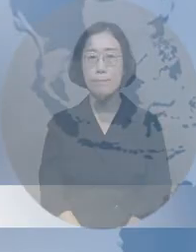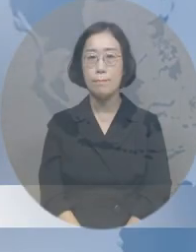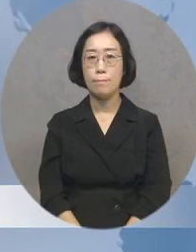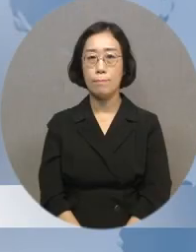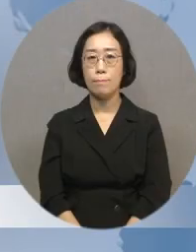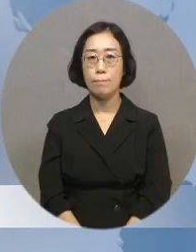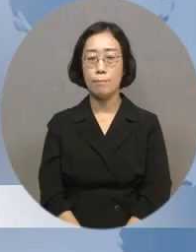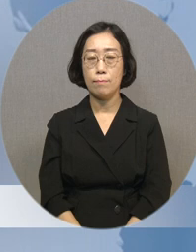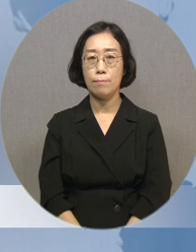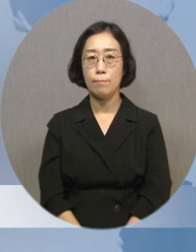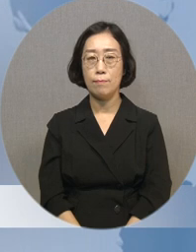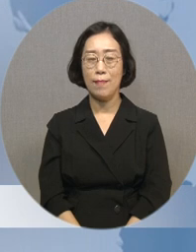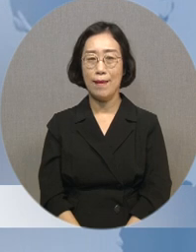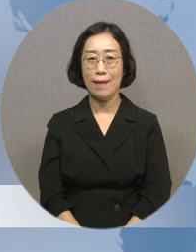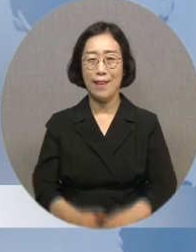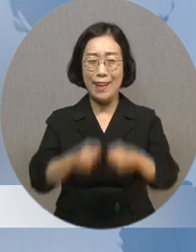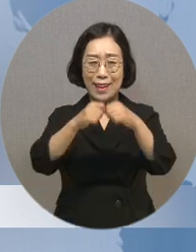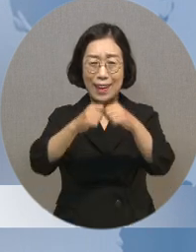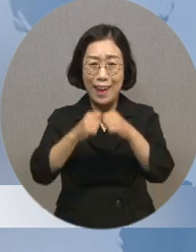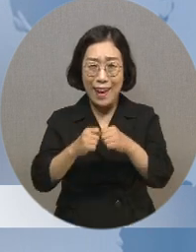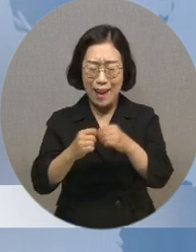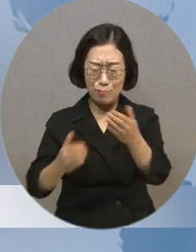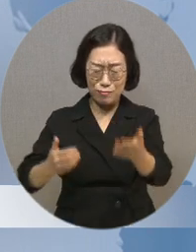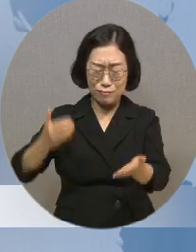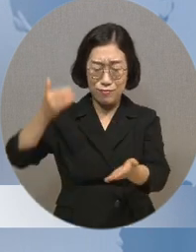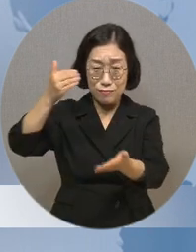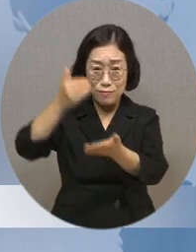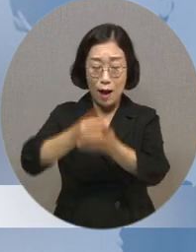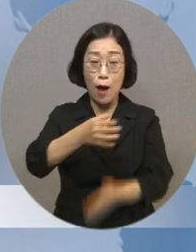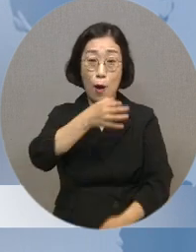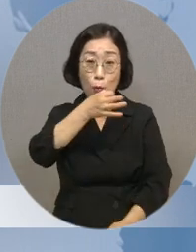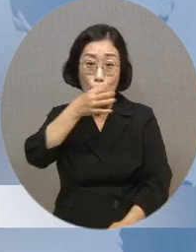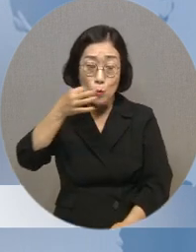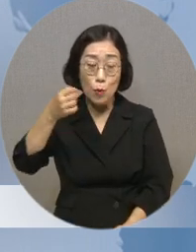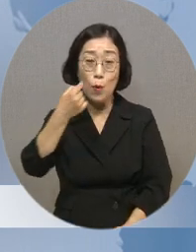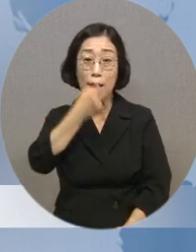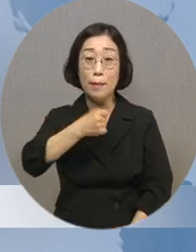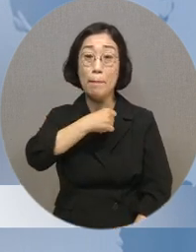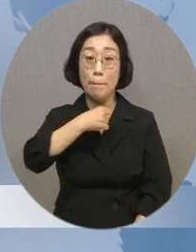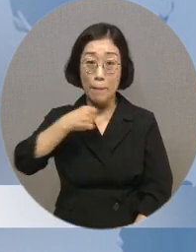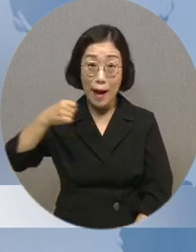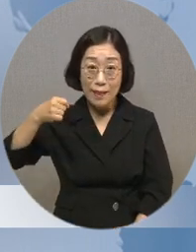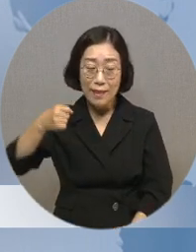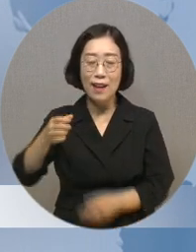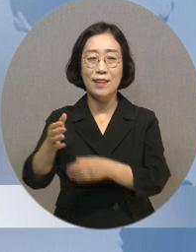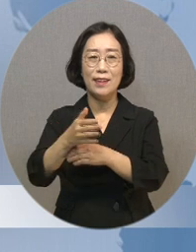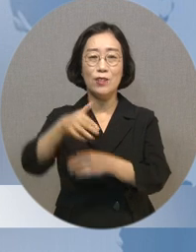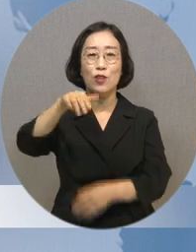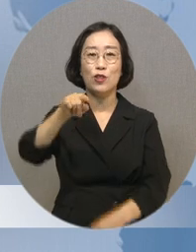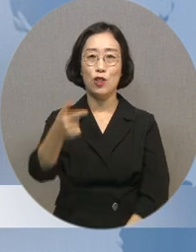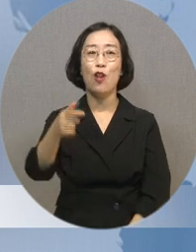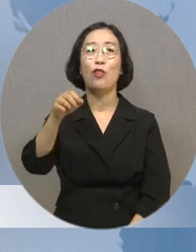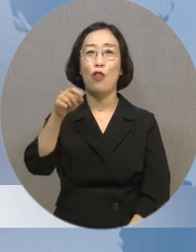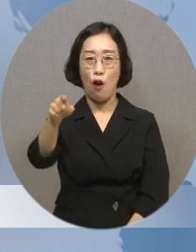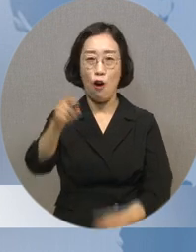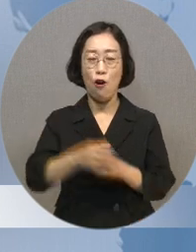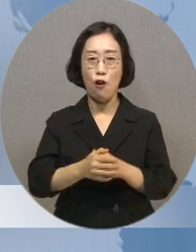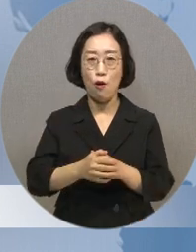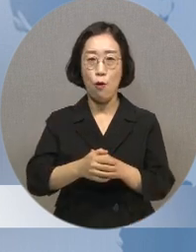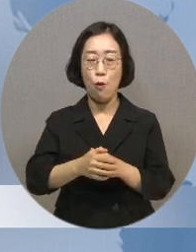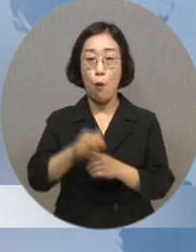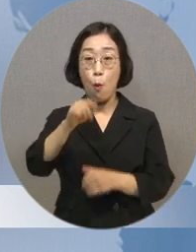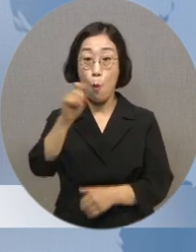깨가 서말이나 들었다고 할 정도로 고소한 맛이 일품인 전어의 계절이 돌아왔습니다. 전남